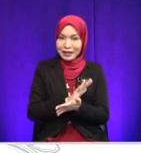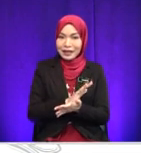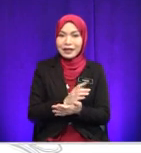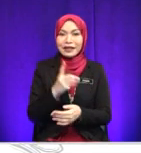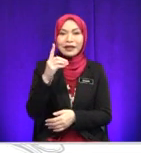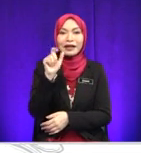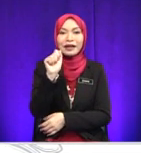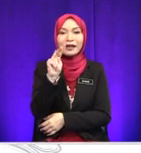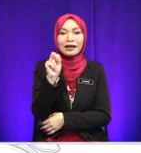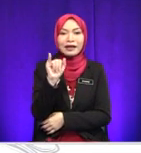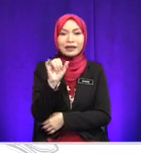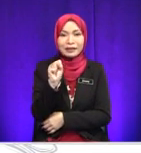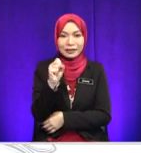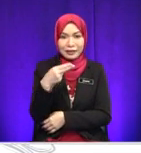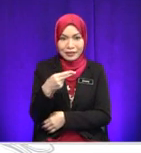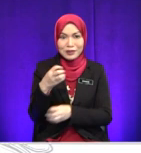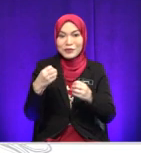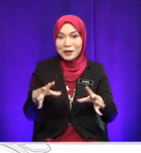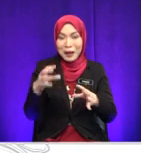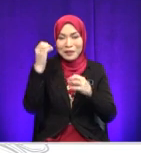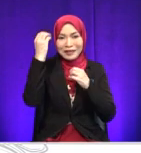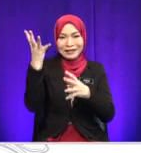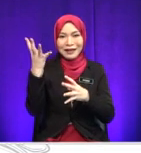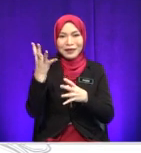nak kongsi untuk K dan W ini?